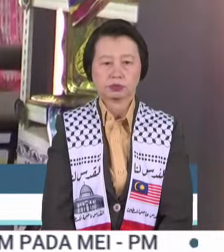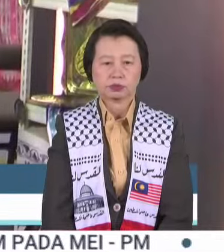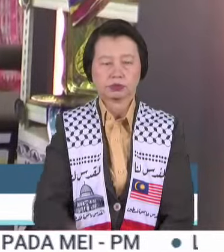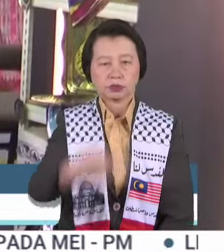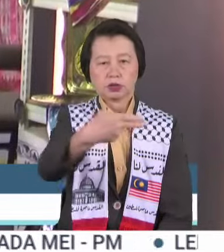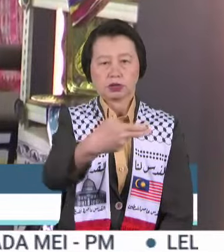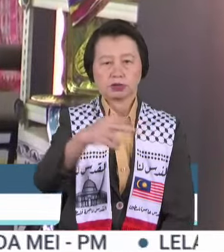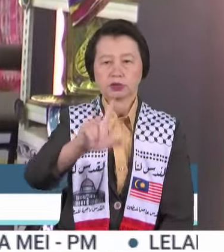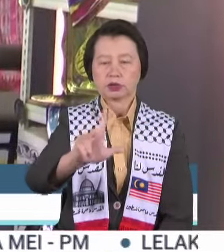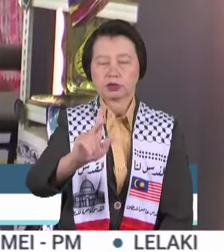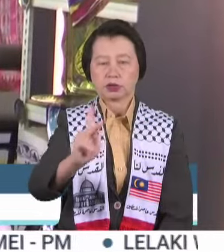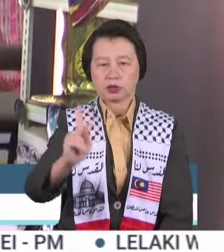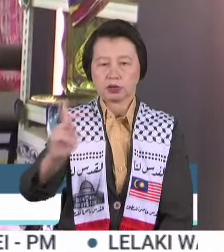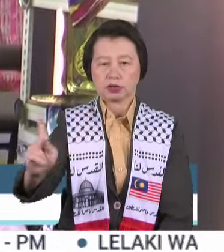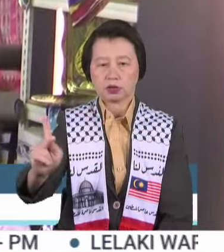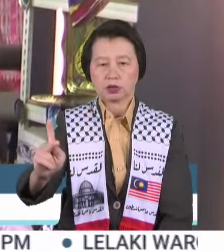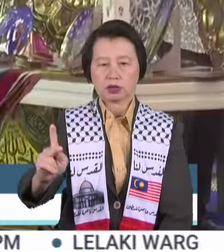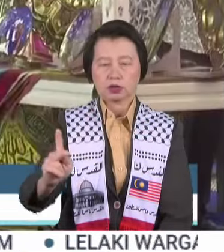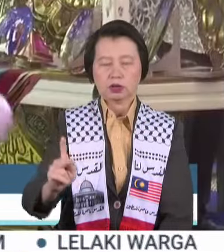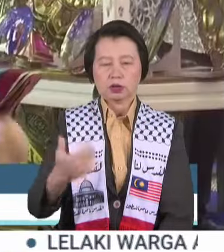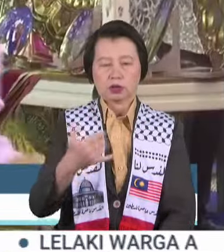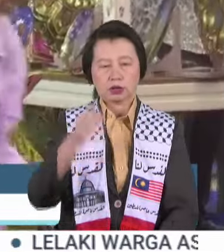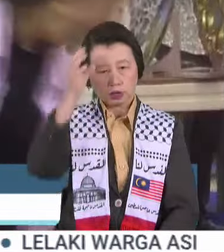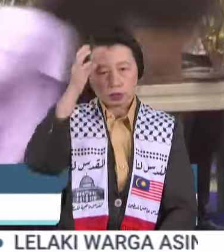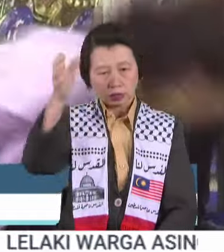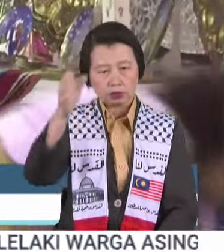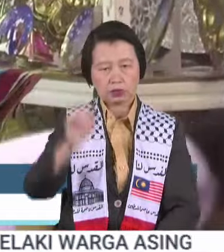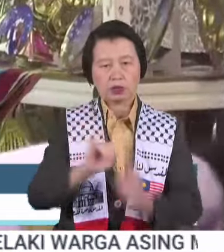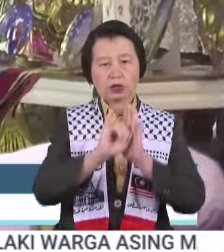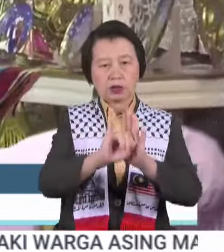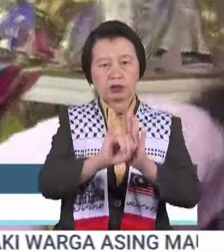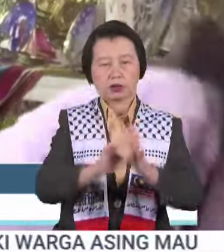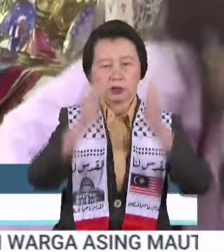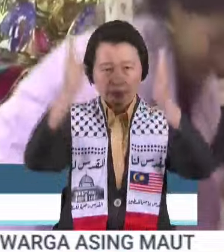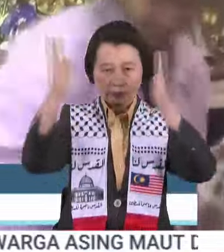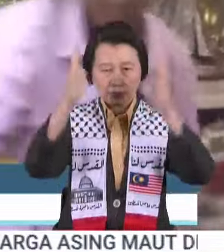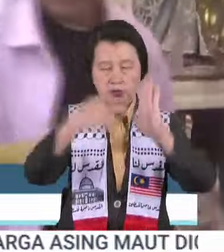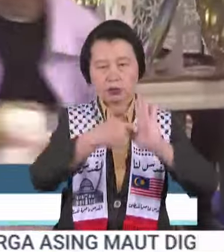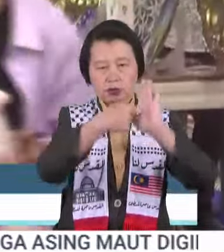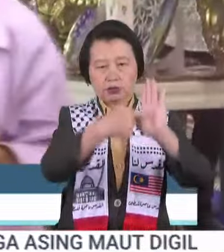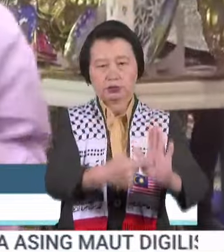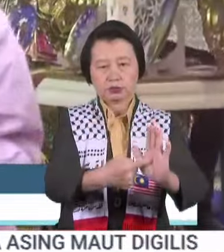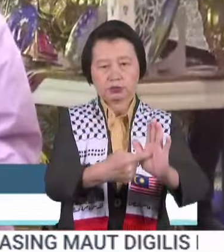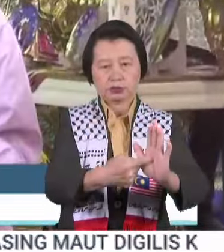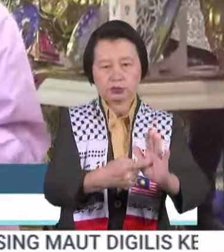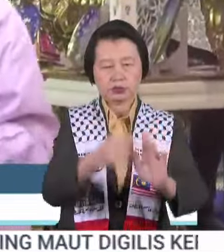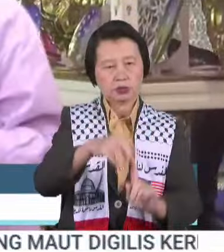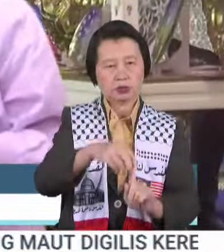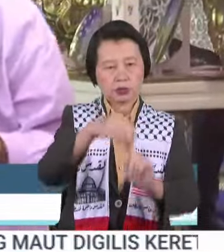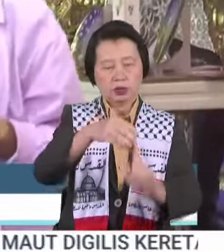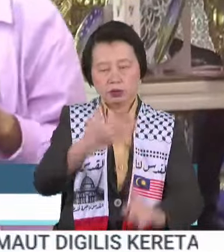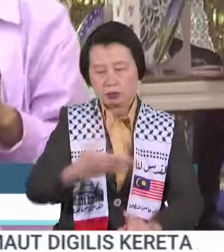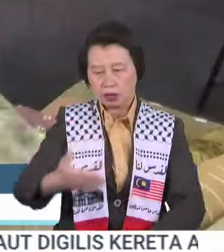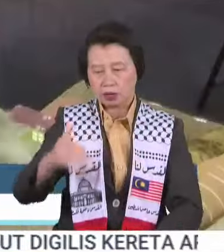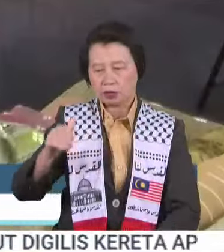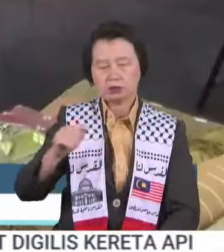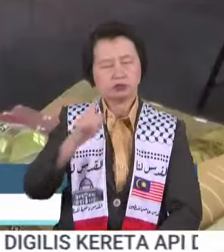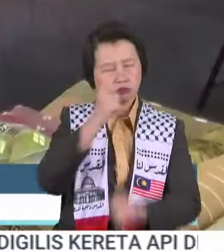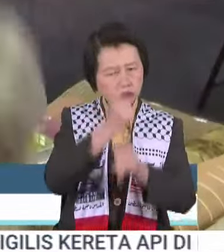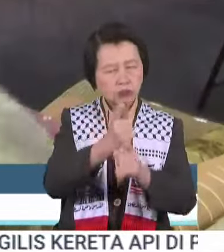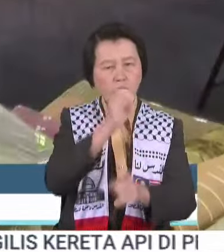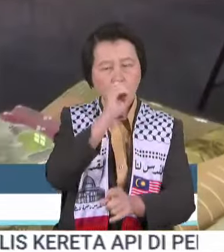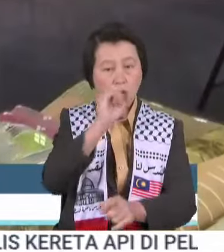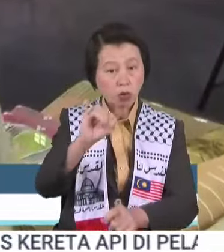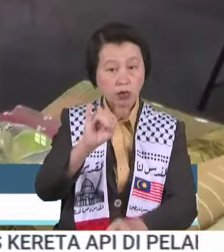HKK 2024 berkonsepkan Craft Identity Malaysia, mempamerkan elemen keunikan dan keaslian produk